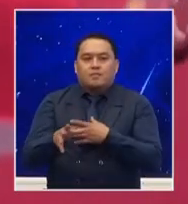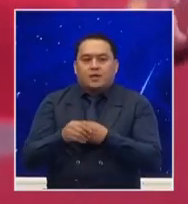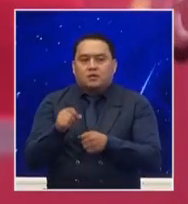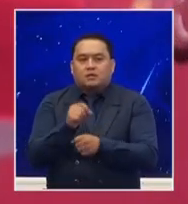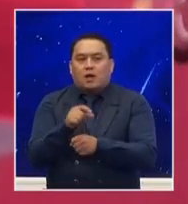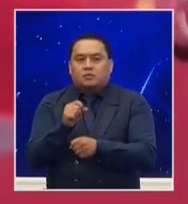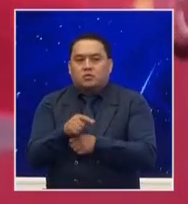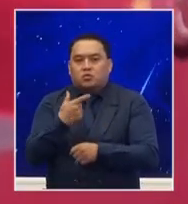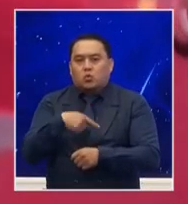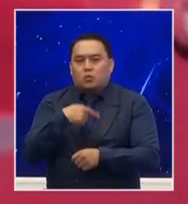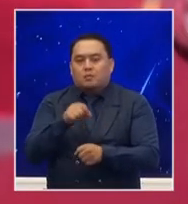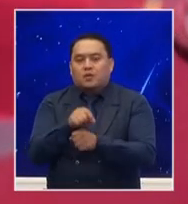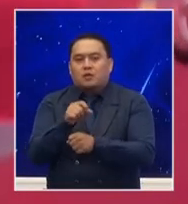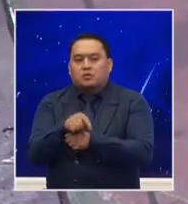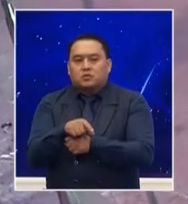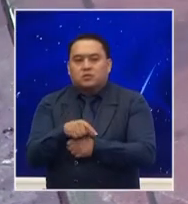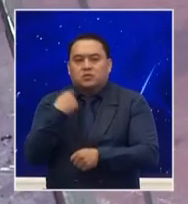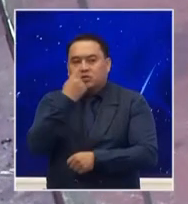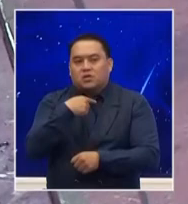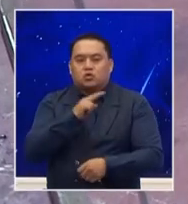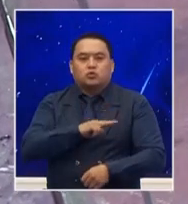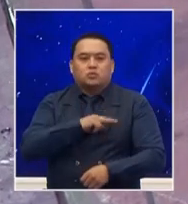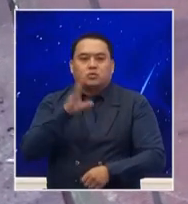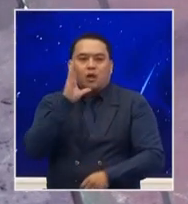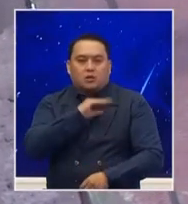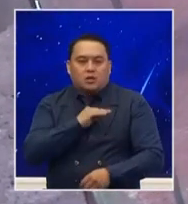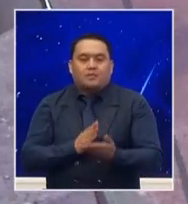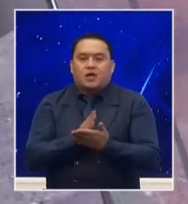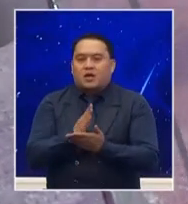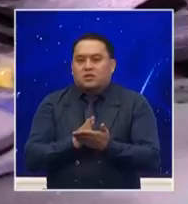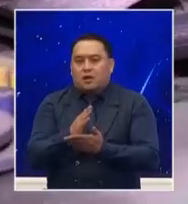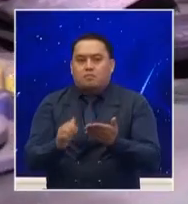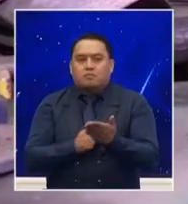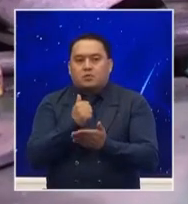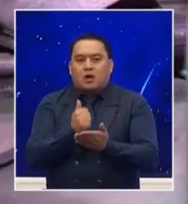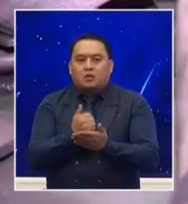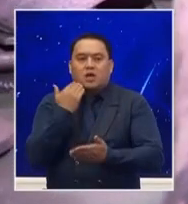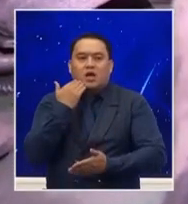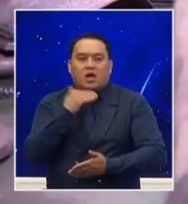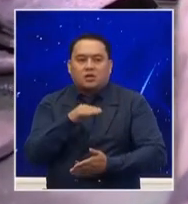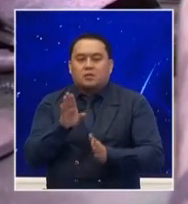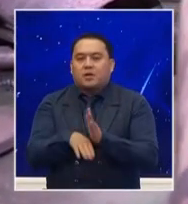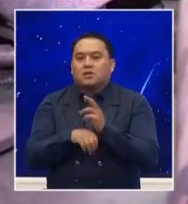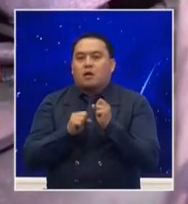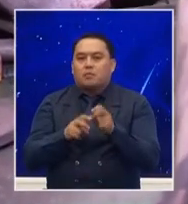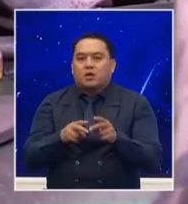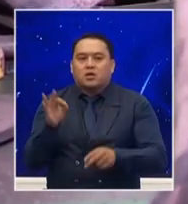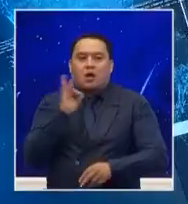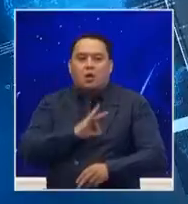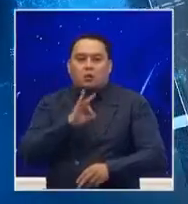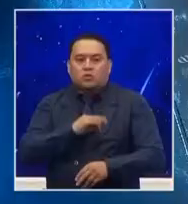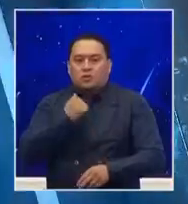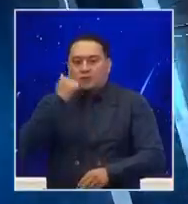тапсырыс беруші өзінің тапсырысы бойынша жеке жұмыс жасай алады. Мұндағы қызметкерлердің басты ұстанымы сапа, қауіпсіздік және тұтынушының